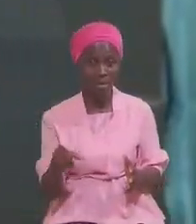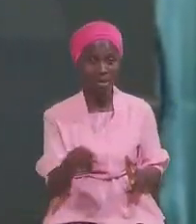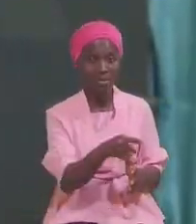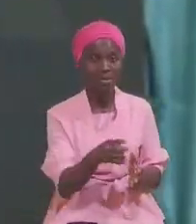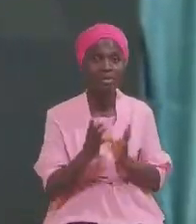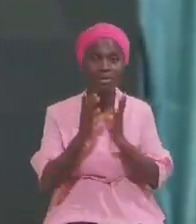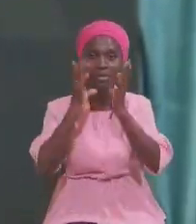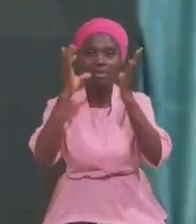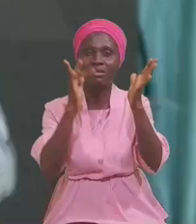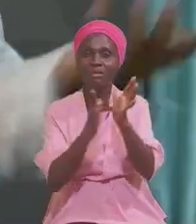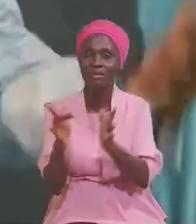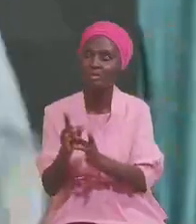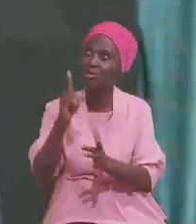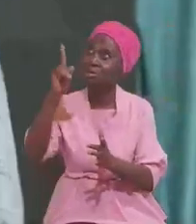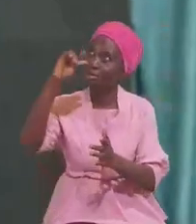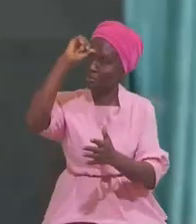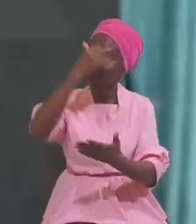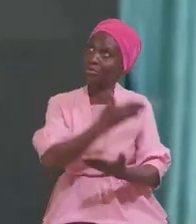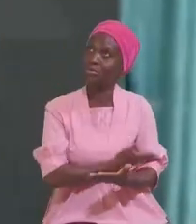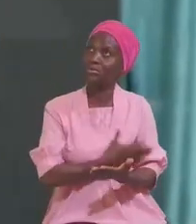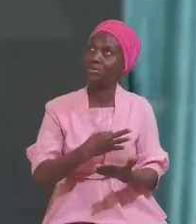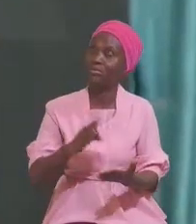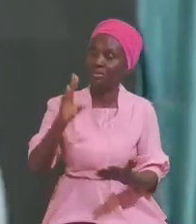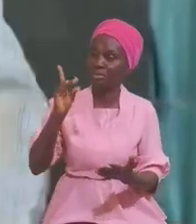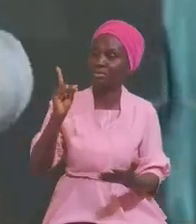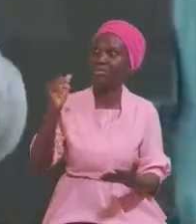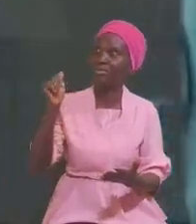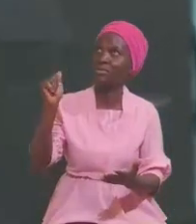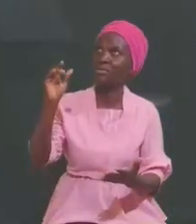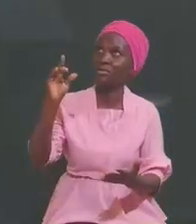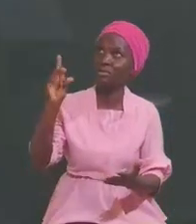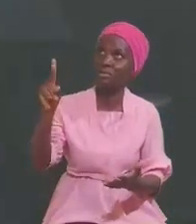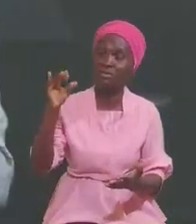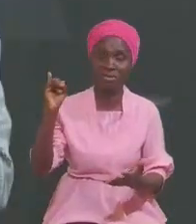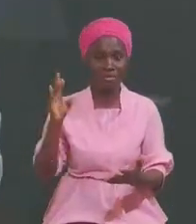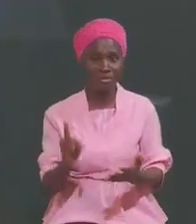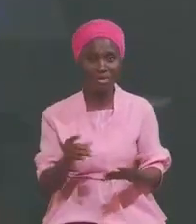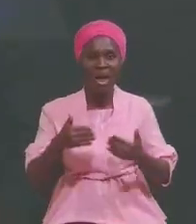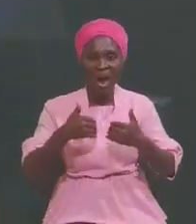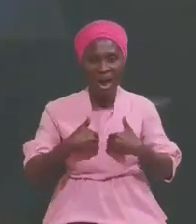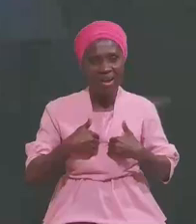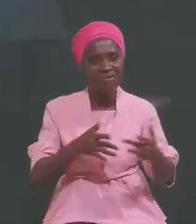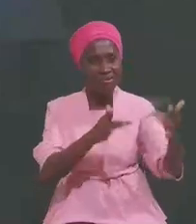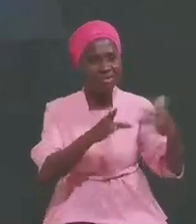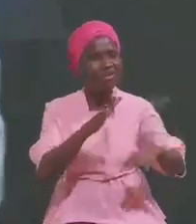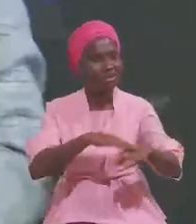David, aie pitié de nous. Et comme ils sont arrivés,